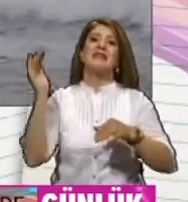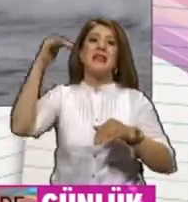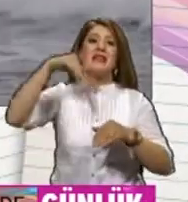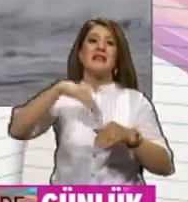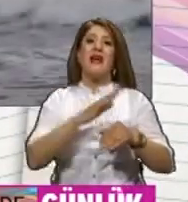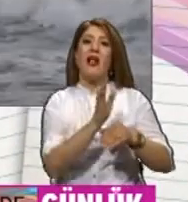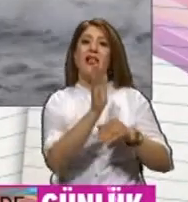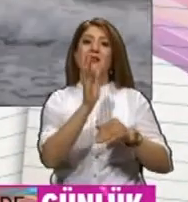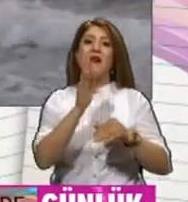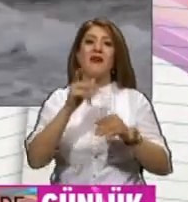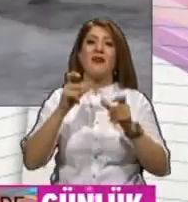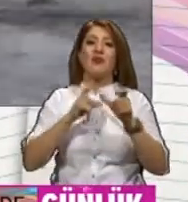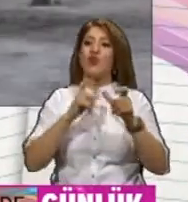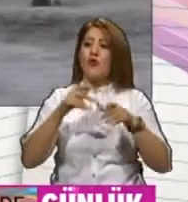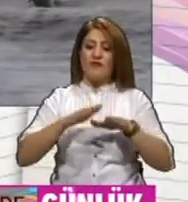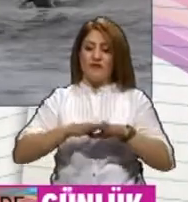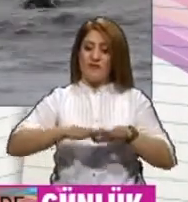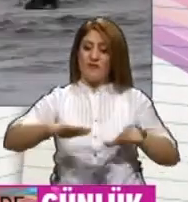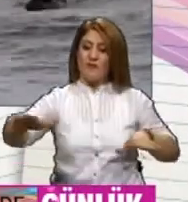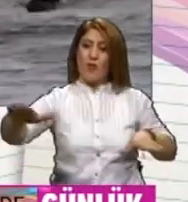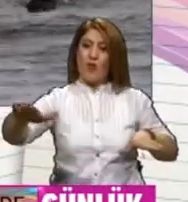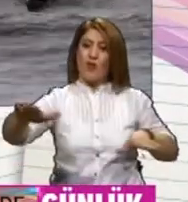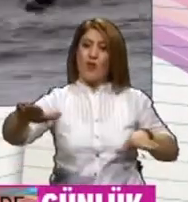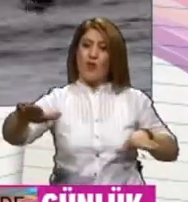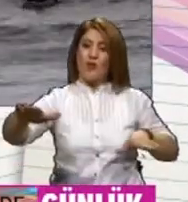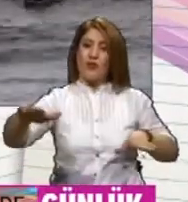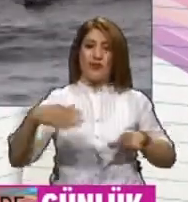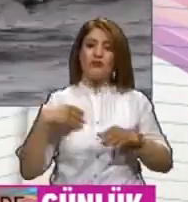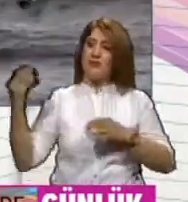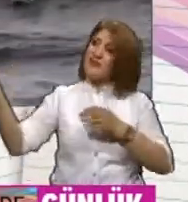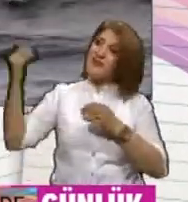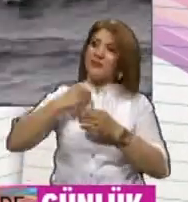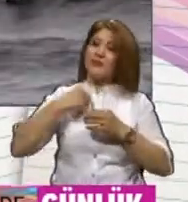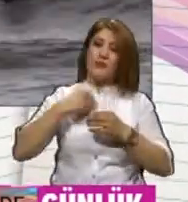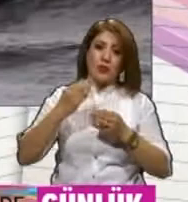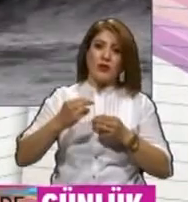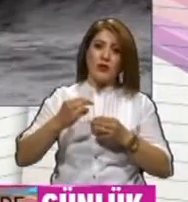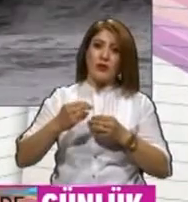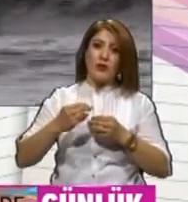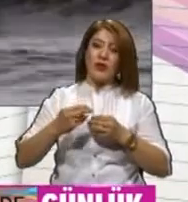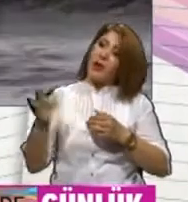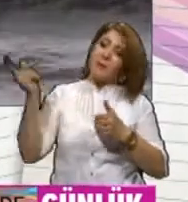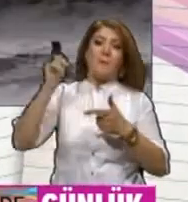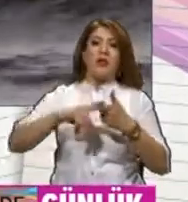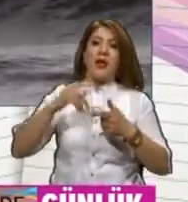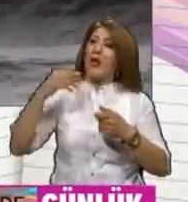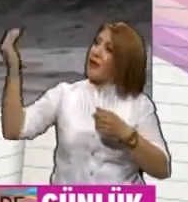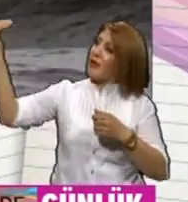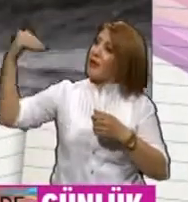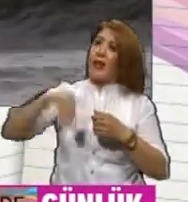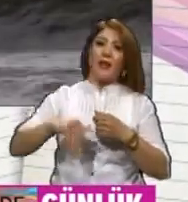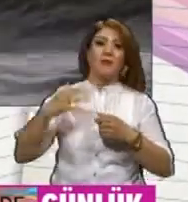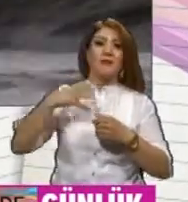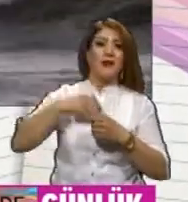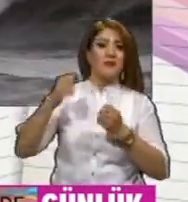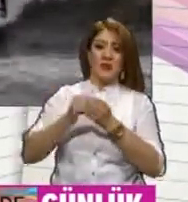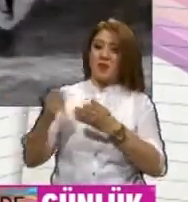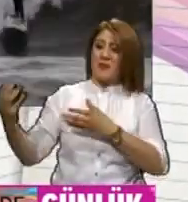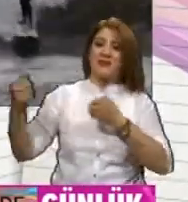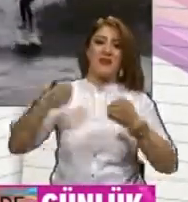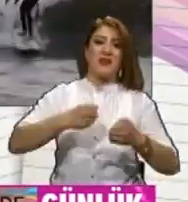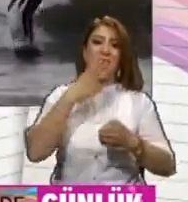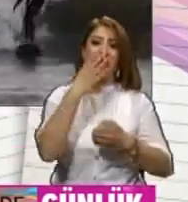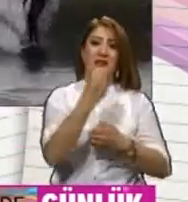Norveç'ten. Tamam dedim. Göndermedi ama bir dahaki gelişinde yanında getirdi. Kendi de geldi. Sürekli